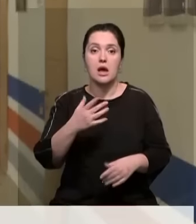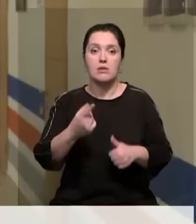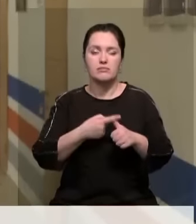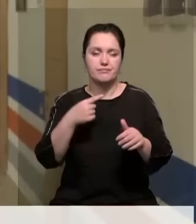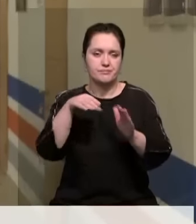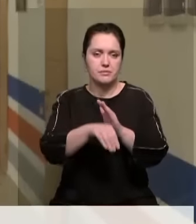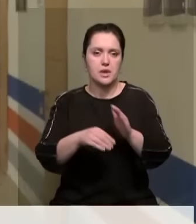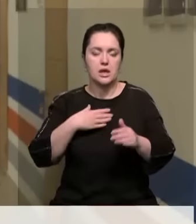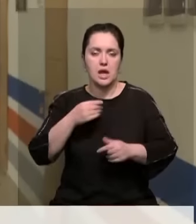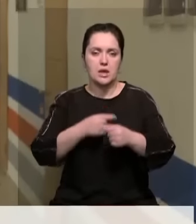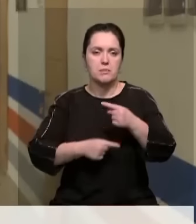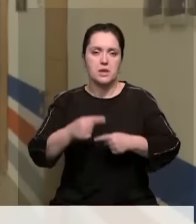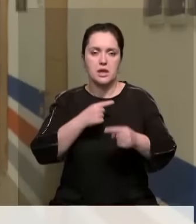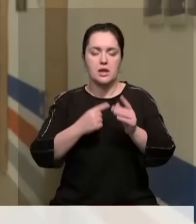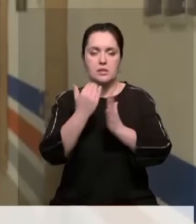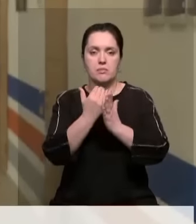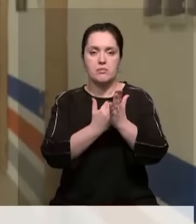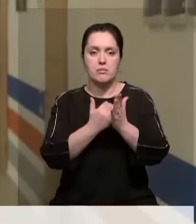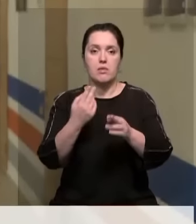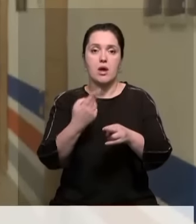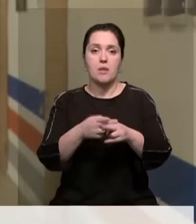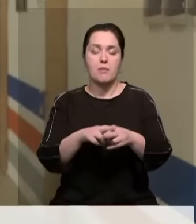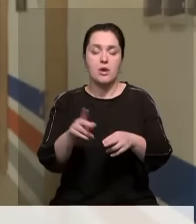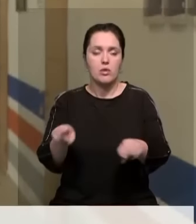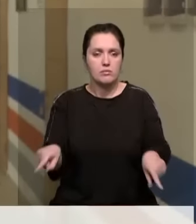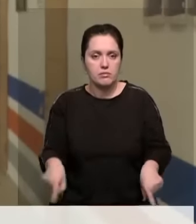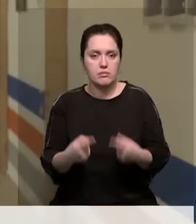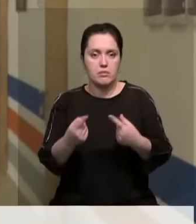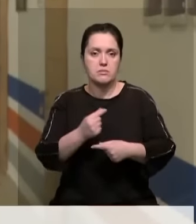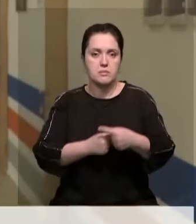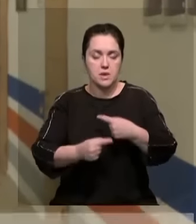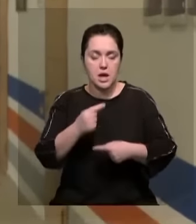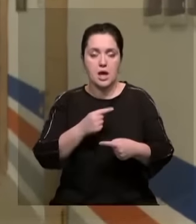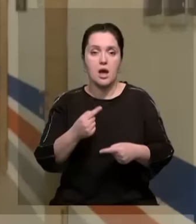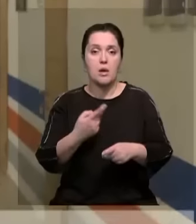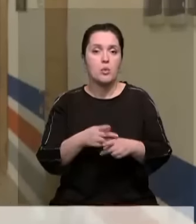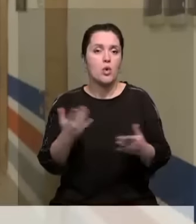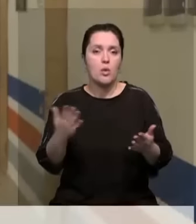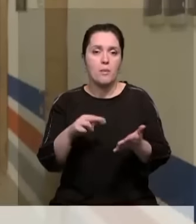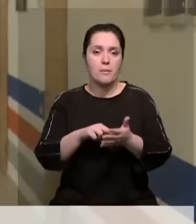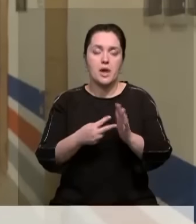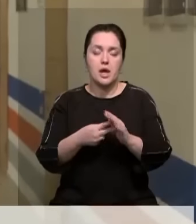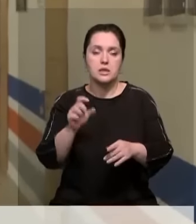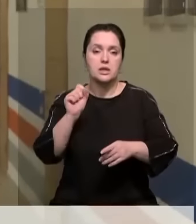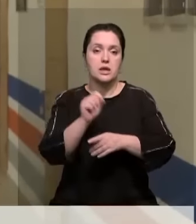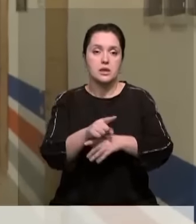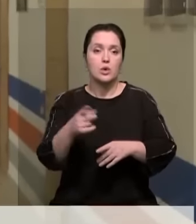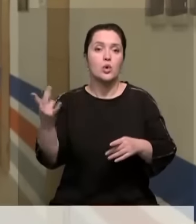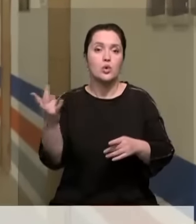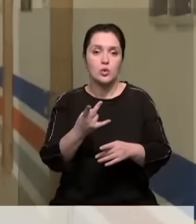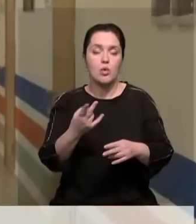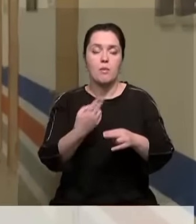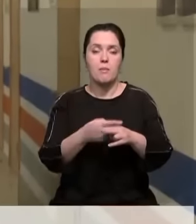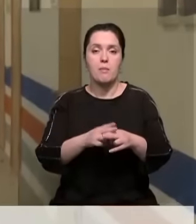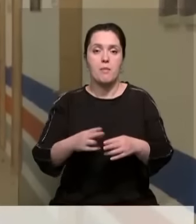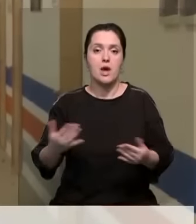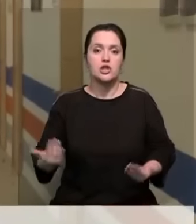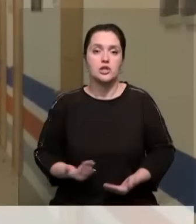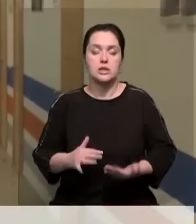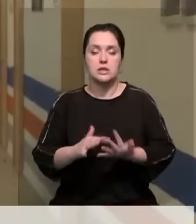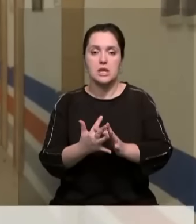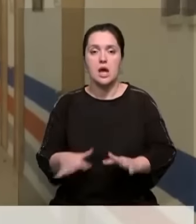предприниматель», реализуемой в рамках национального проекта по развитию предпринимательства. Основная задача – повышение предпринимательского потенциала жительниц